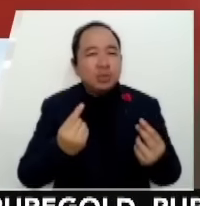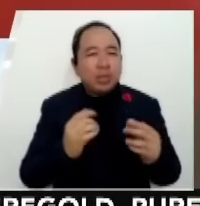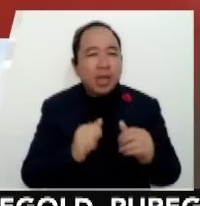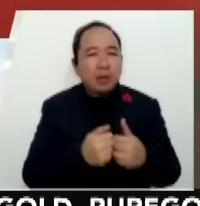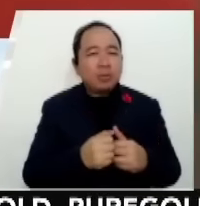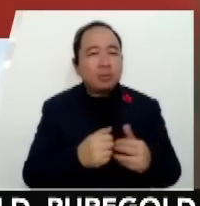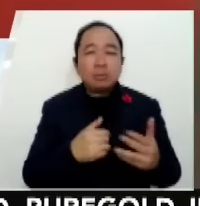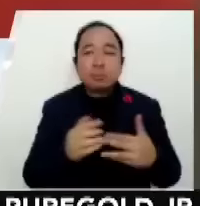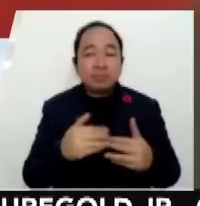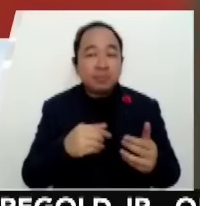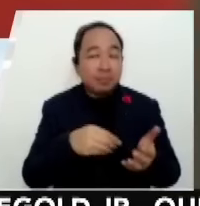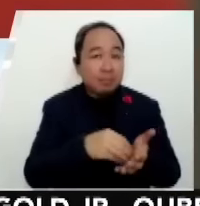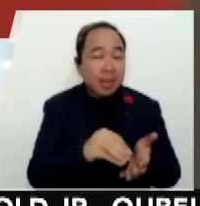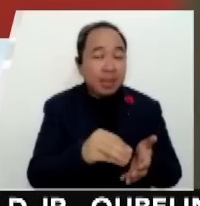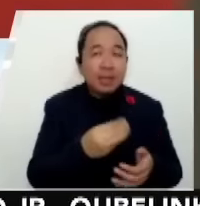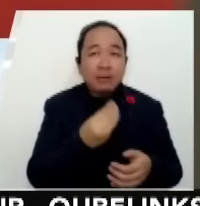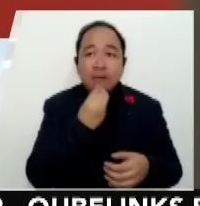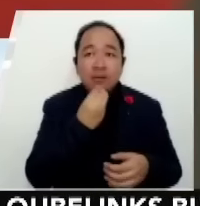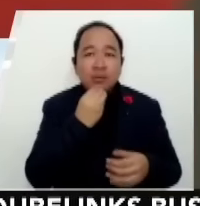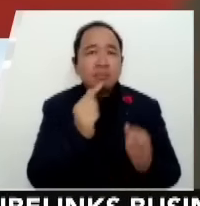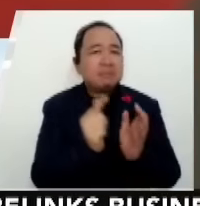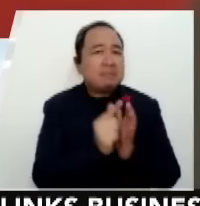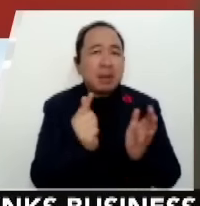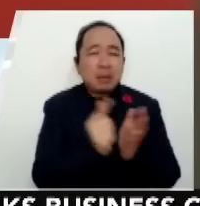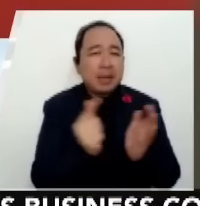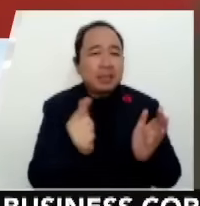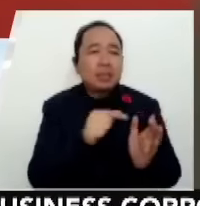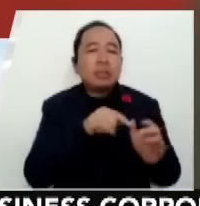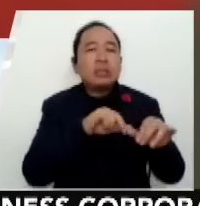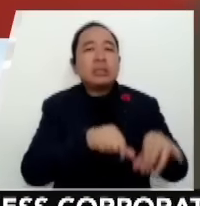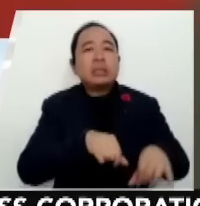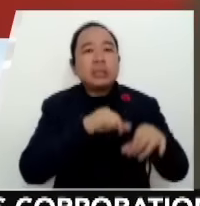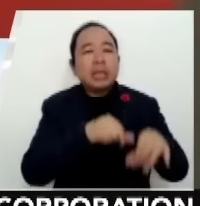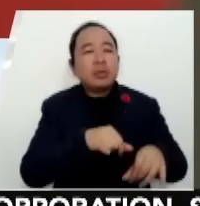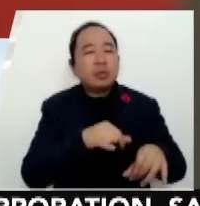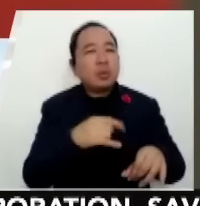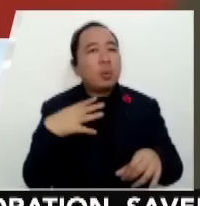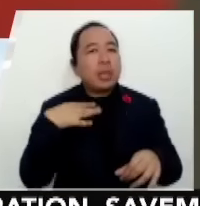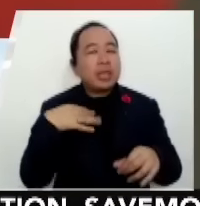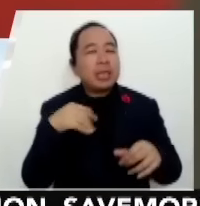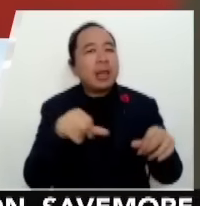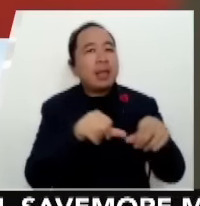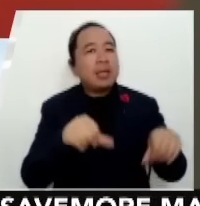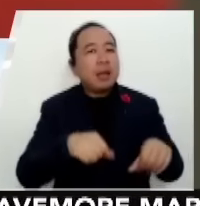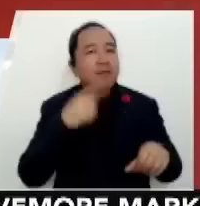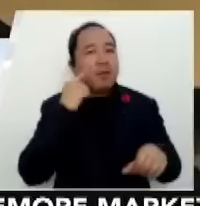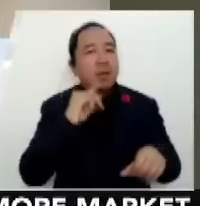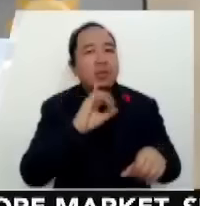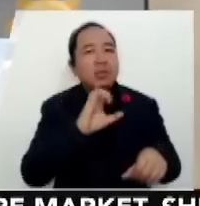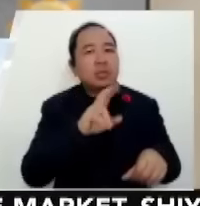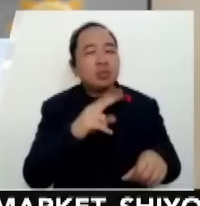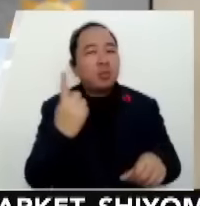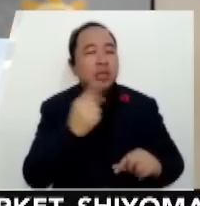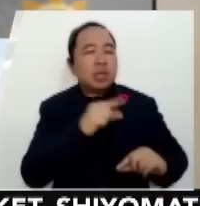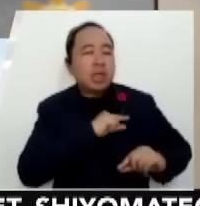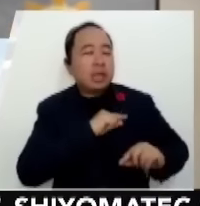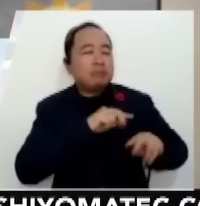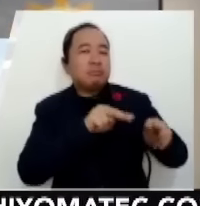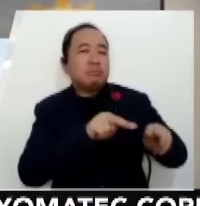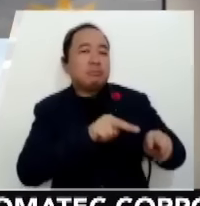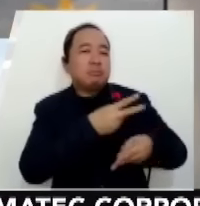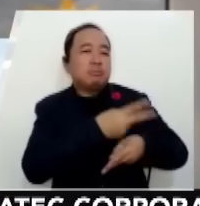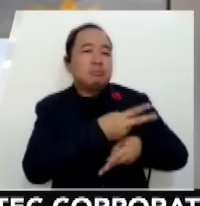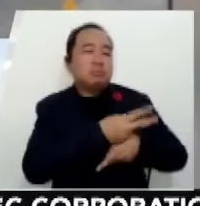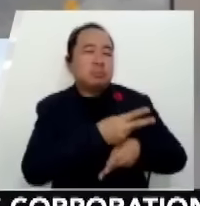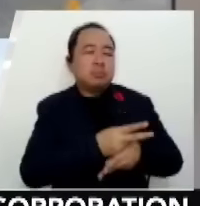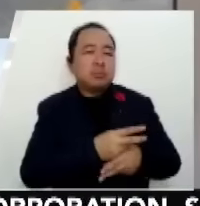ng pagkain sa labas, bawal. Namalagi daw siya sa waiting area ng ICU kung saan binabantayan daw siya ng gwardya. Nang